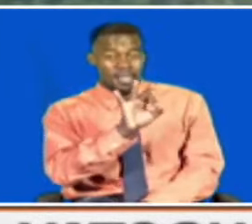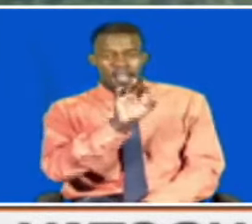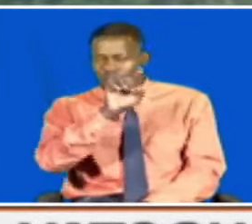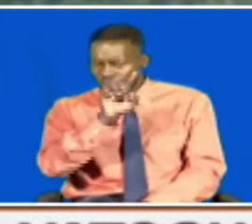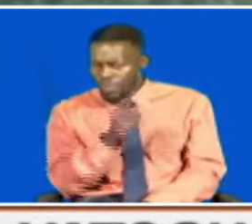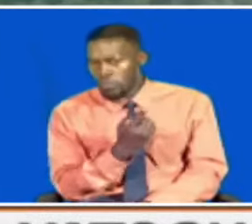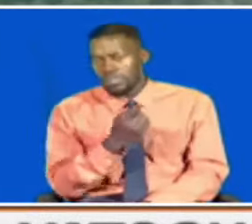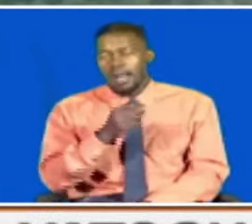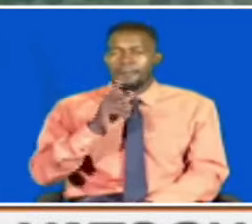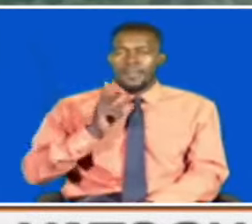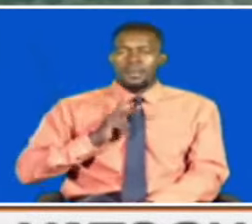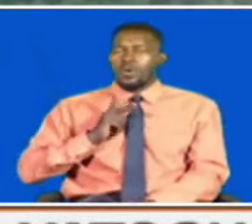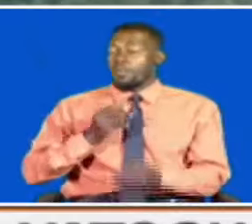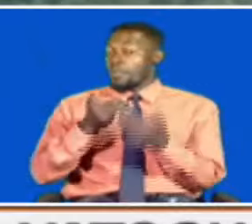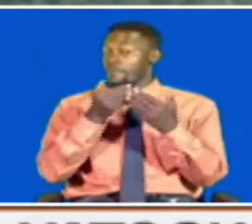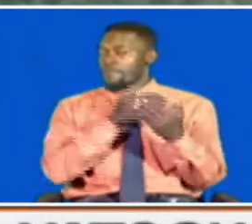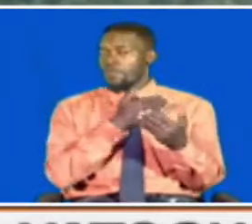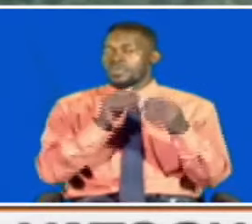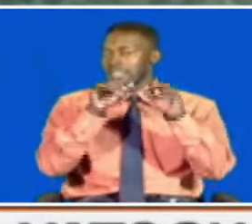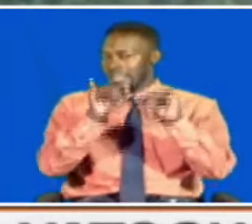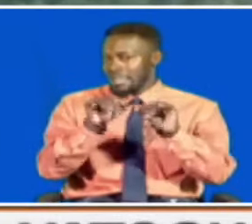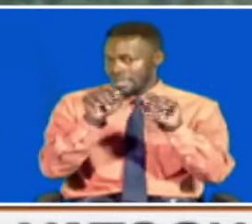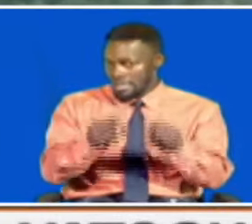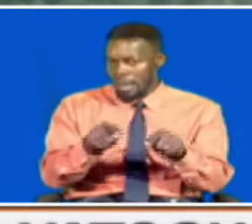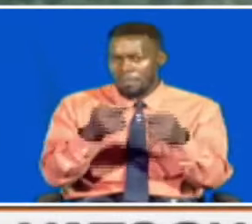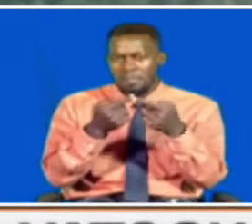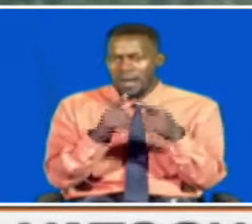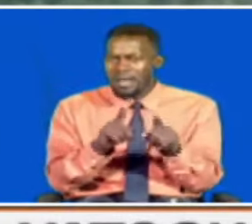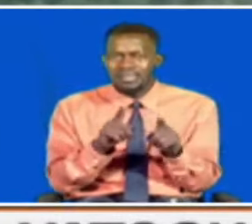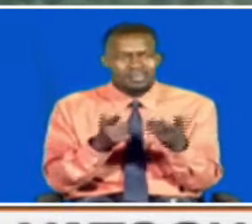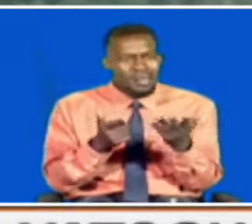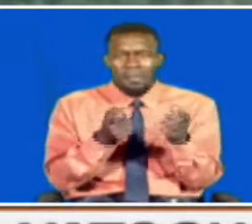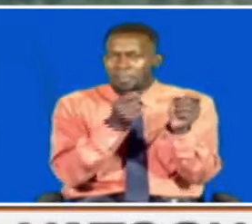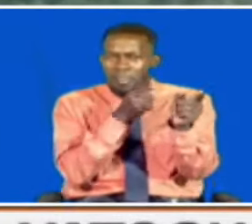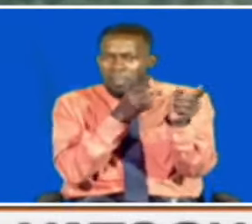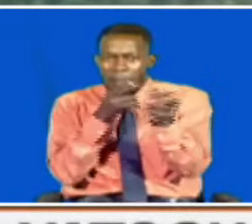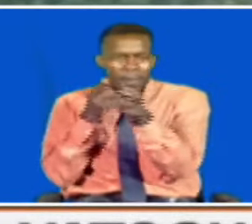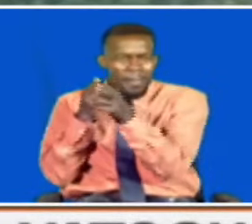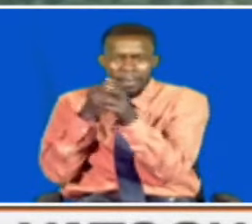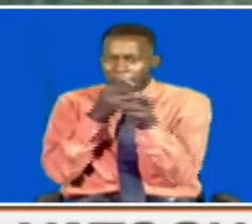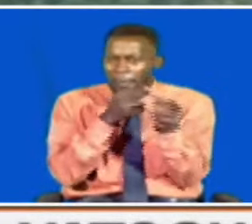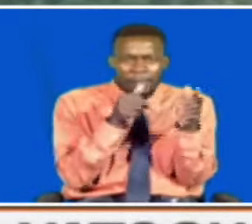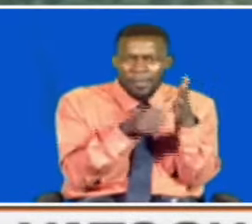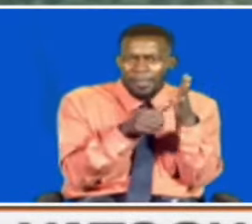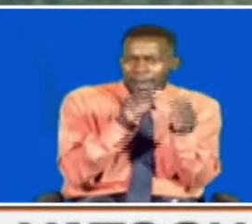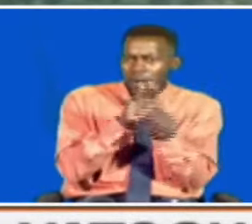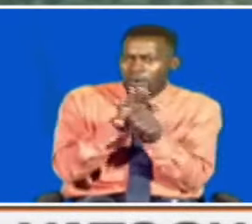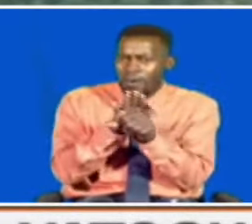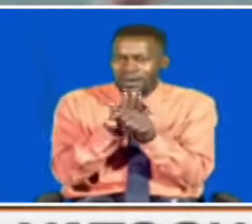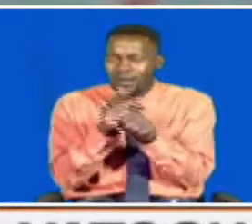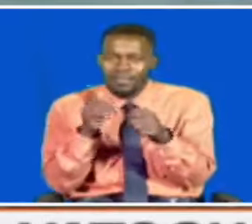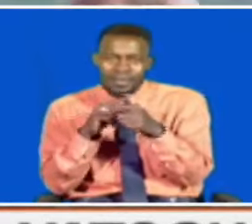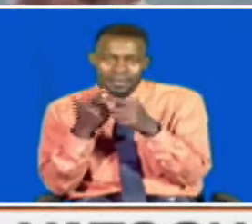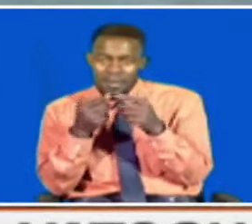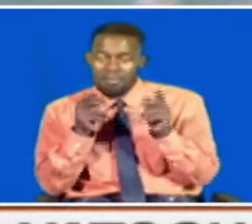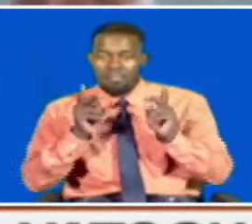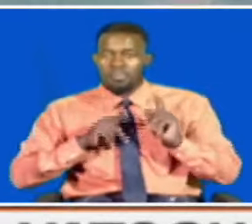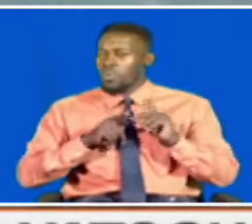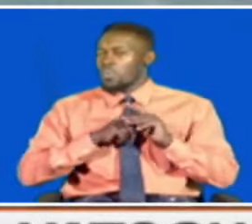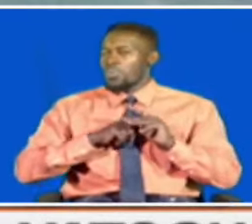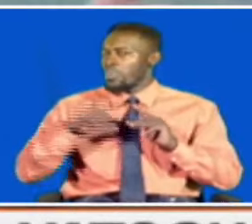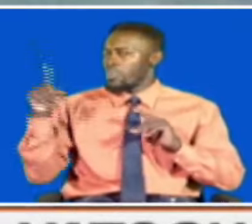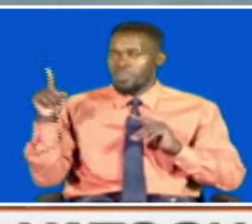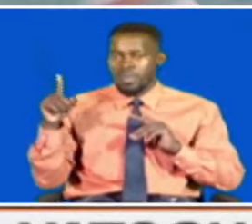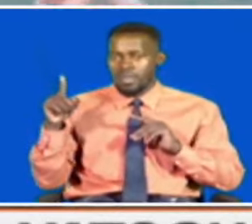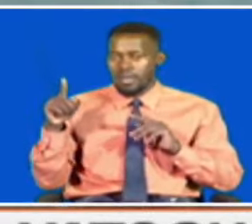3,800 ndio lifurushwa, na kama sisi tunataka kurudi ati watu nasema wape barua. Shamba